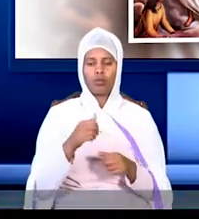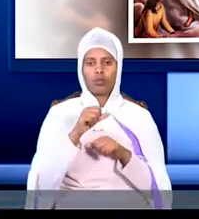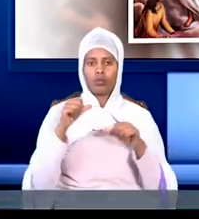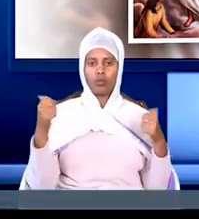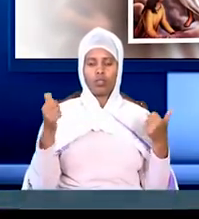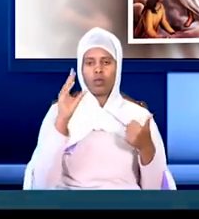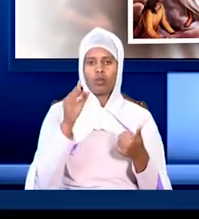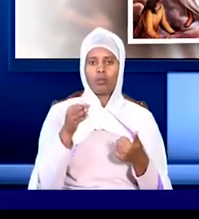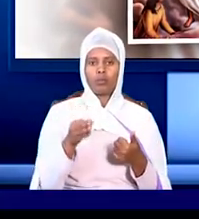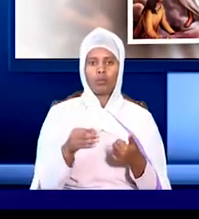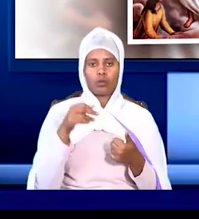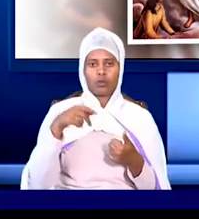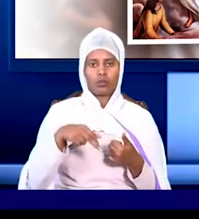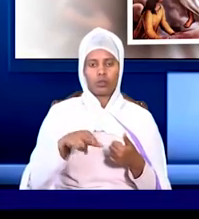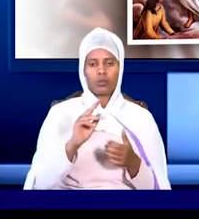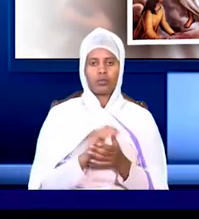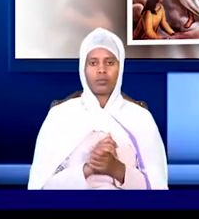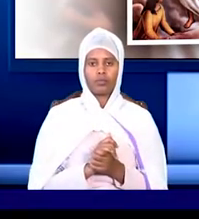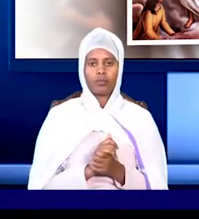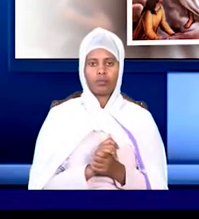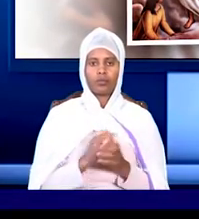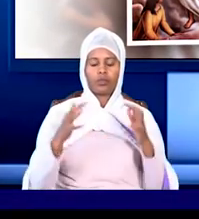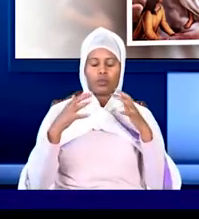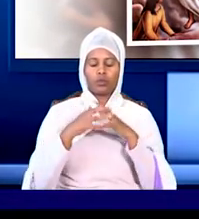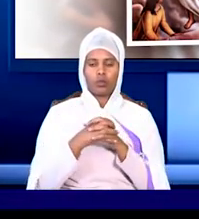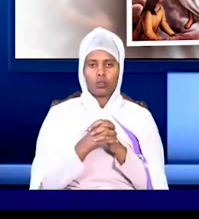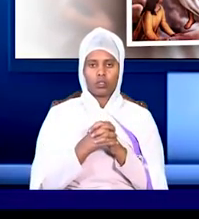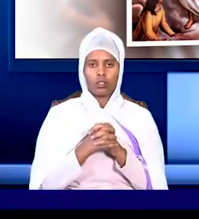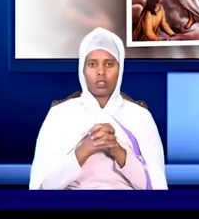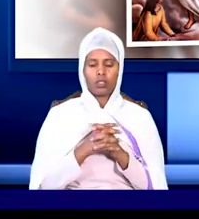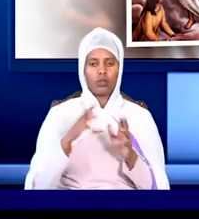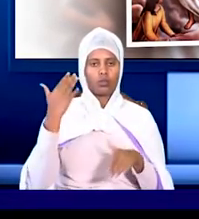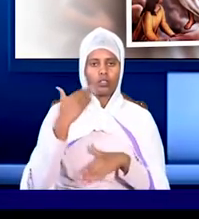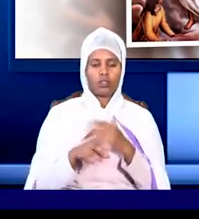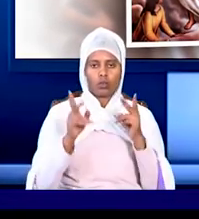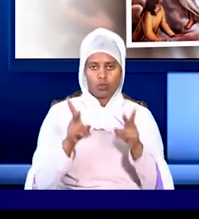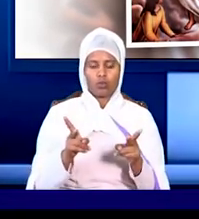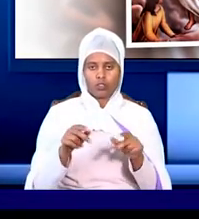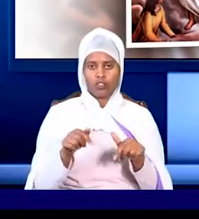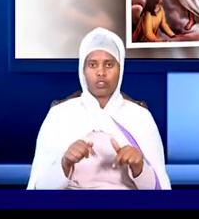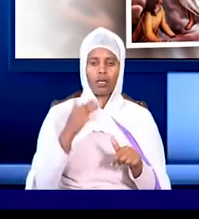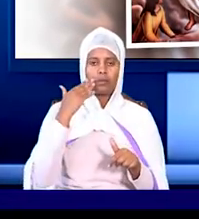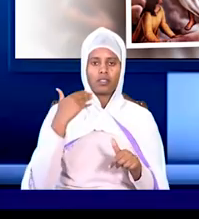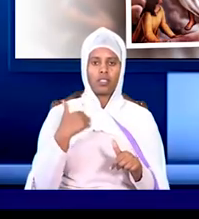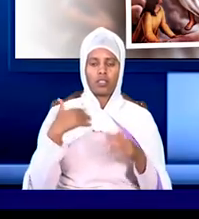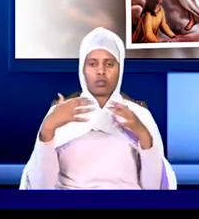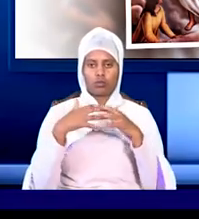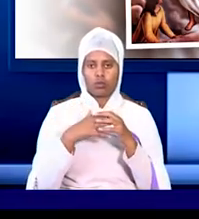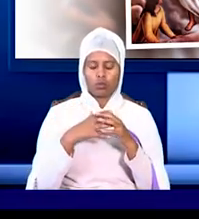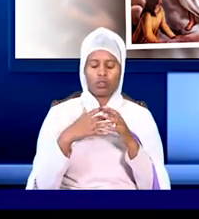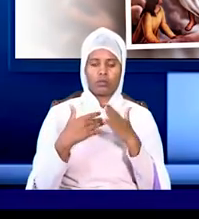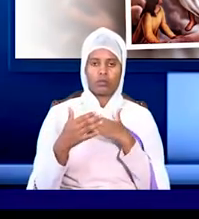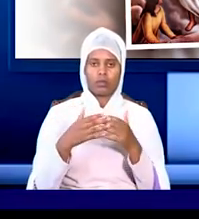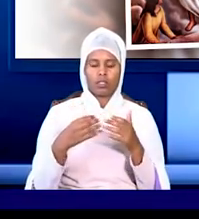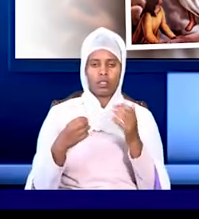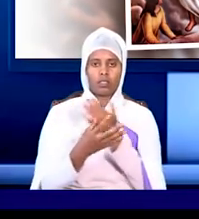ተኣዚዙ ክገብሮን ክፅውዖን ንሃዋርያ ጴጥሮስ ከኣለ ጸሎትካ ሰሚርልካ። ሕጂ ውን ኣብ